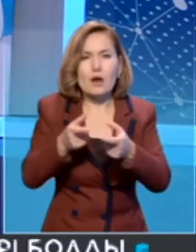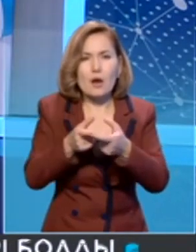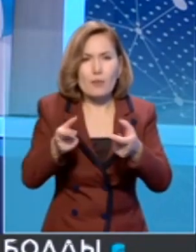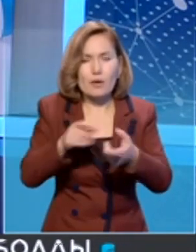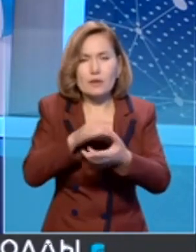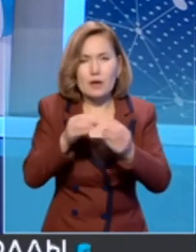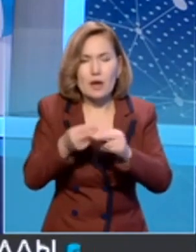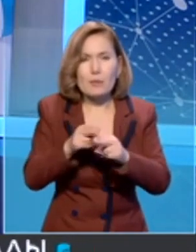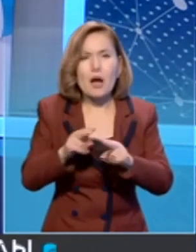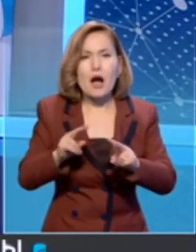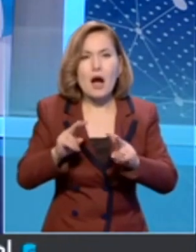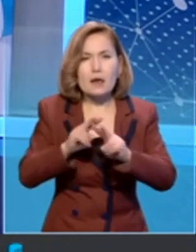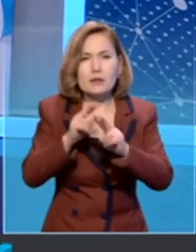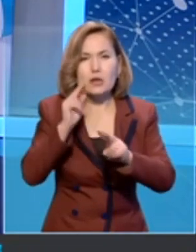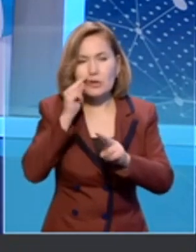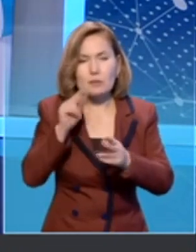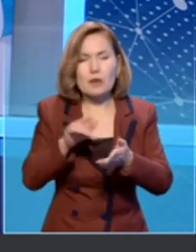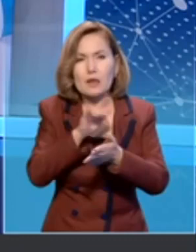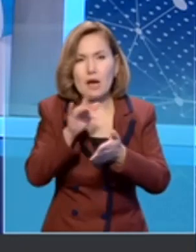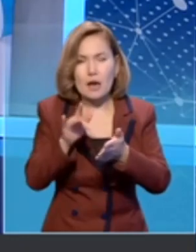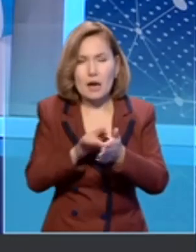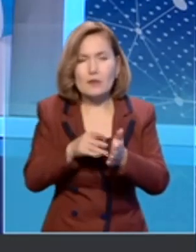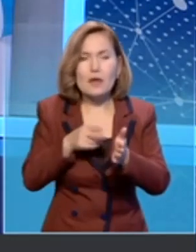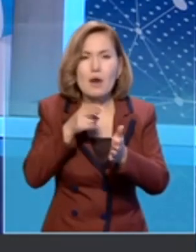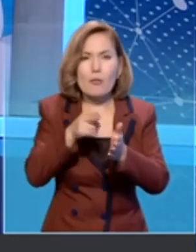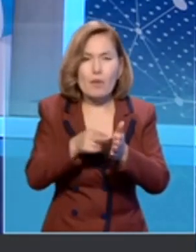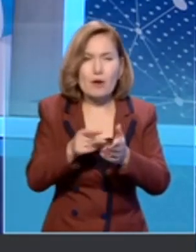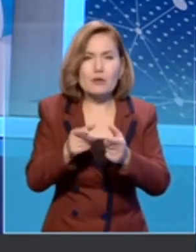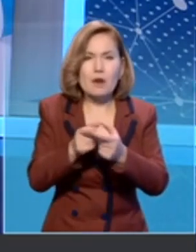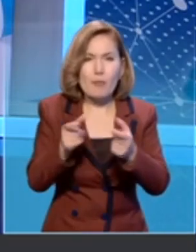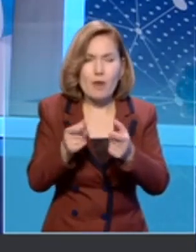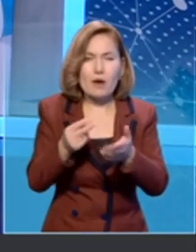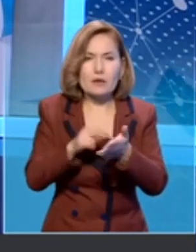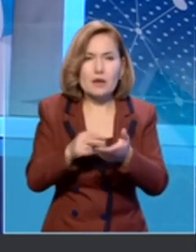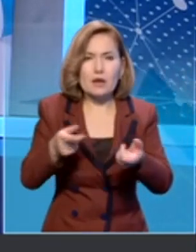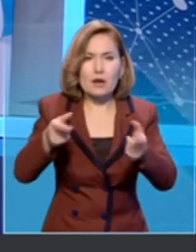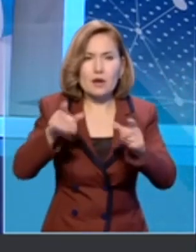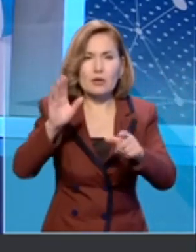Астана-Шымкент бағытындағы жолаушыларға да кейбір билеттер жоғары бағада сатылмақ.